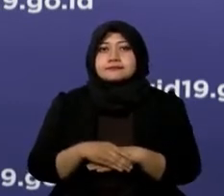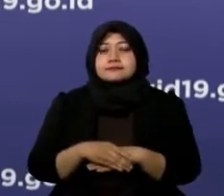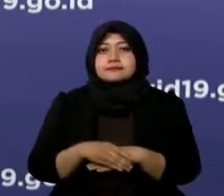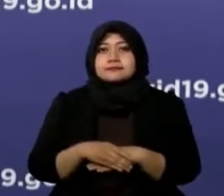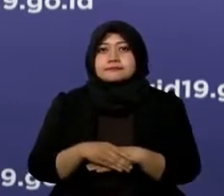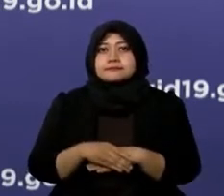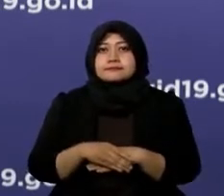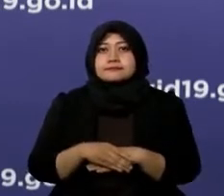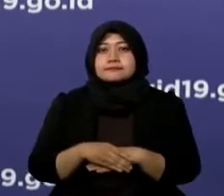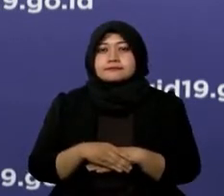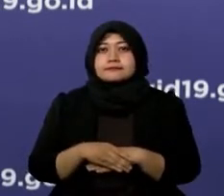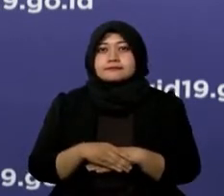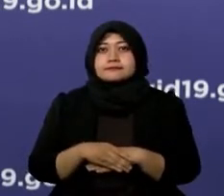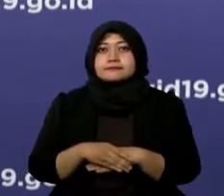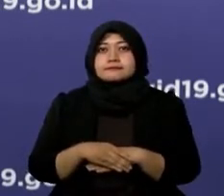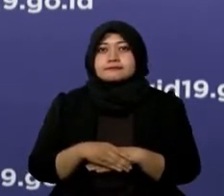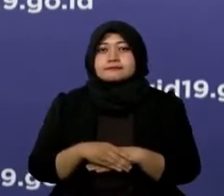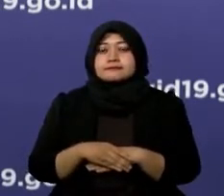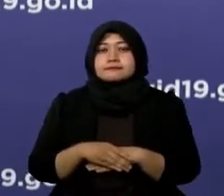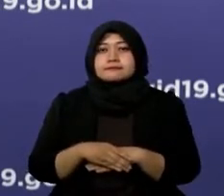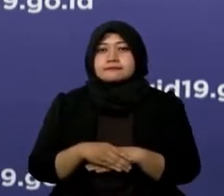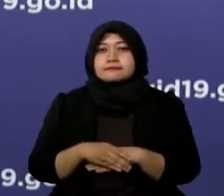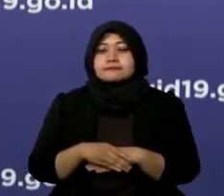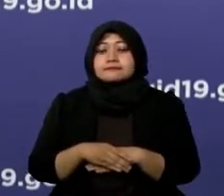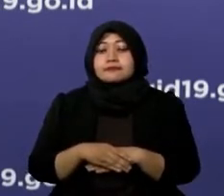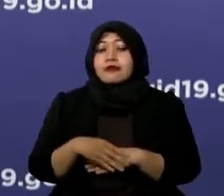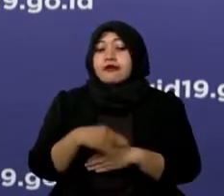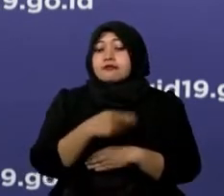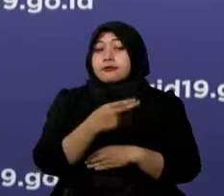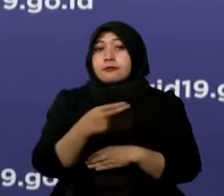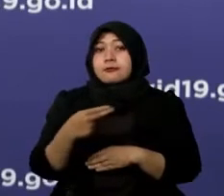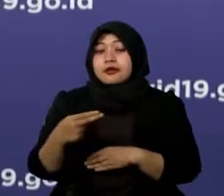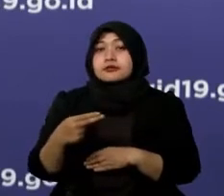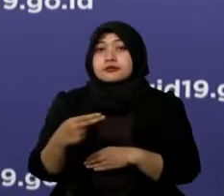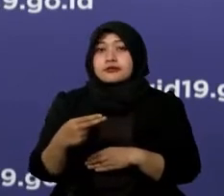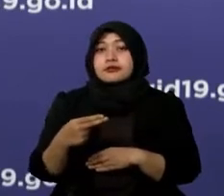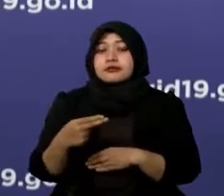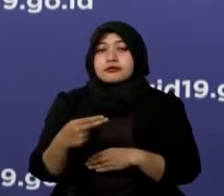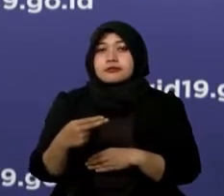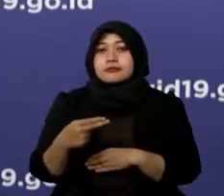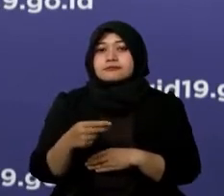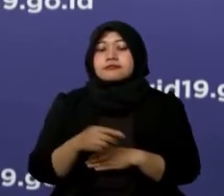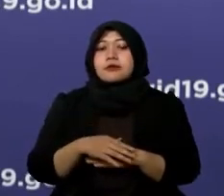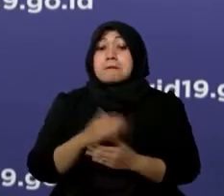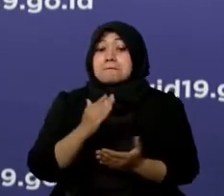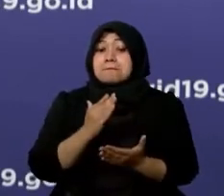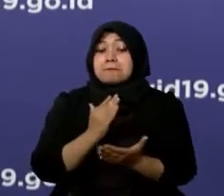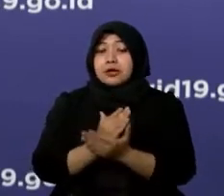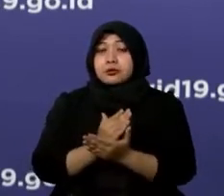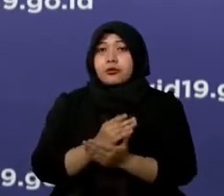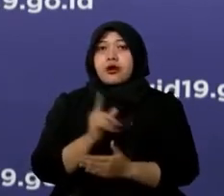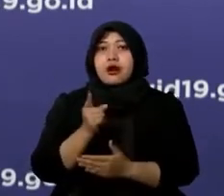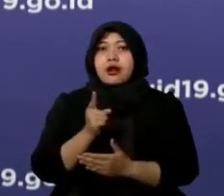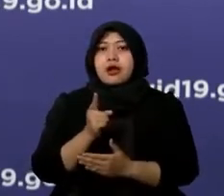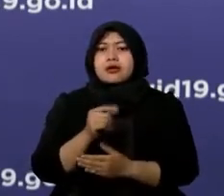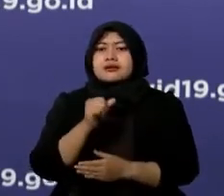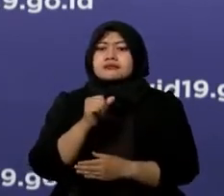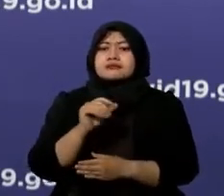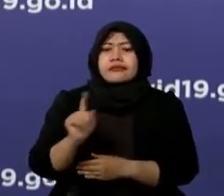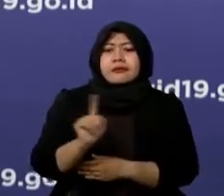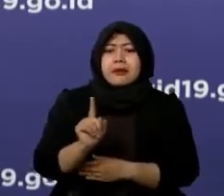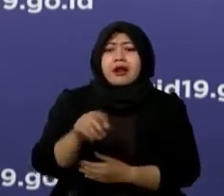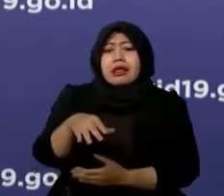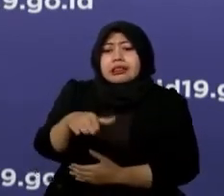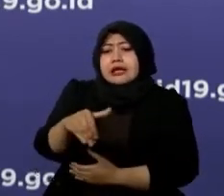Di peta negara kita sudah menentukan dan menggambarkan di mana transmisi